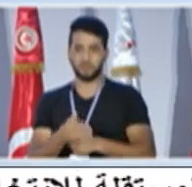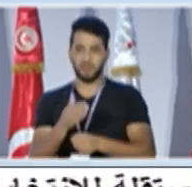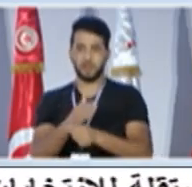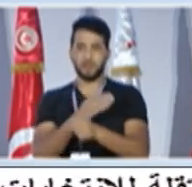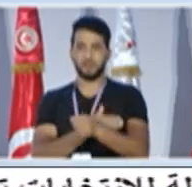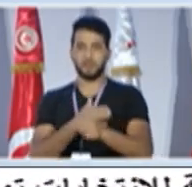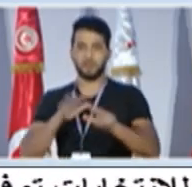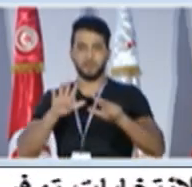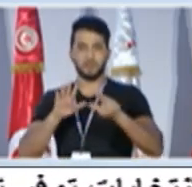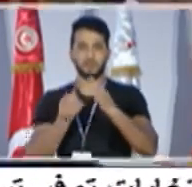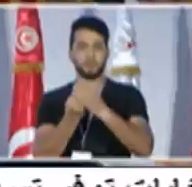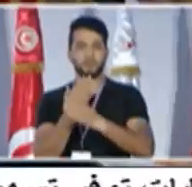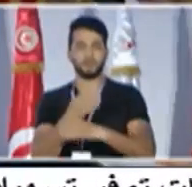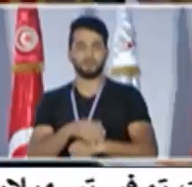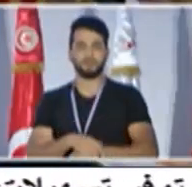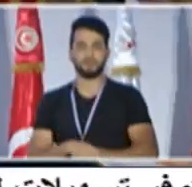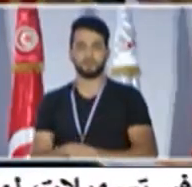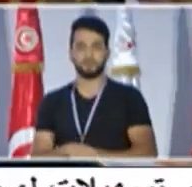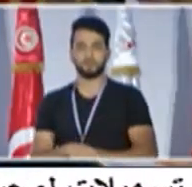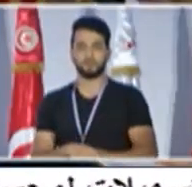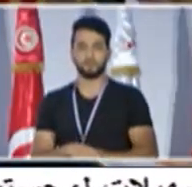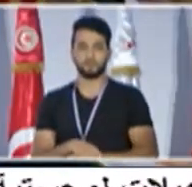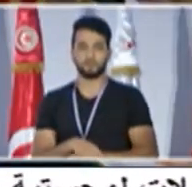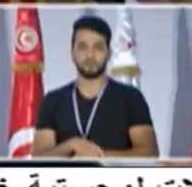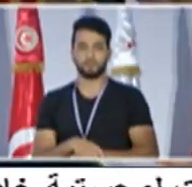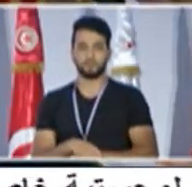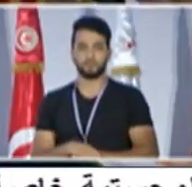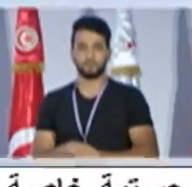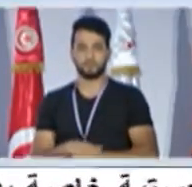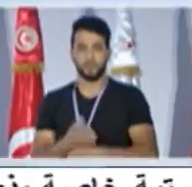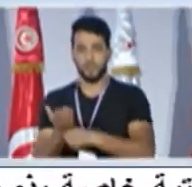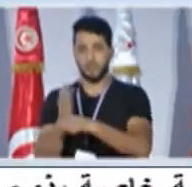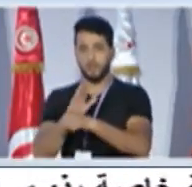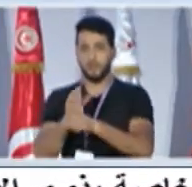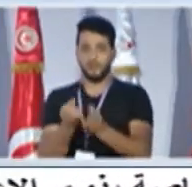الثامنه صباح لدينا